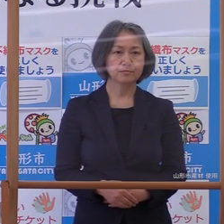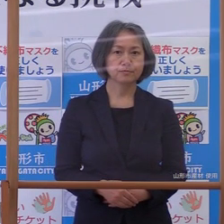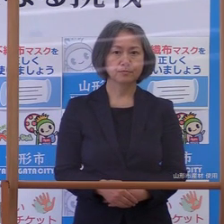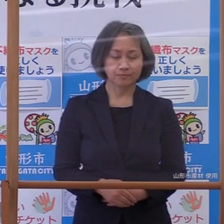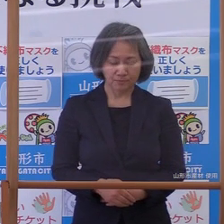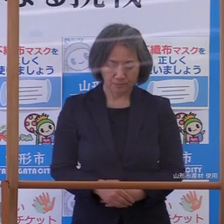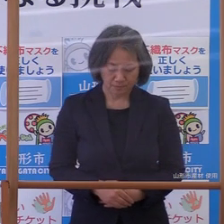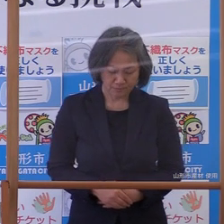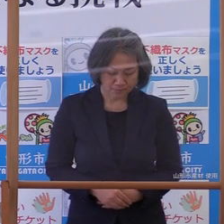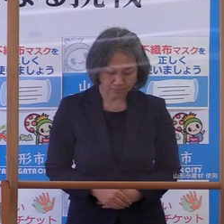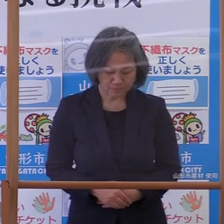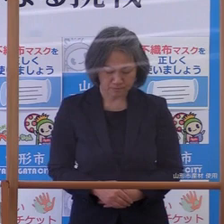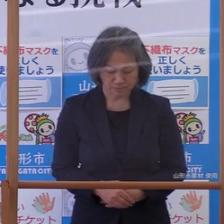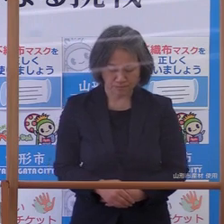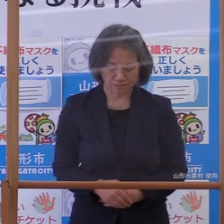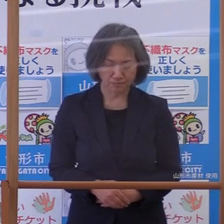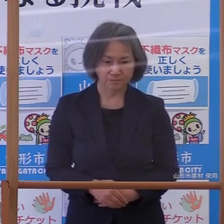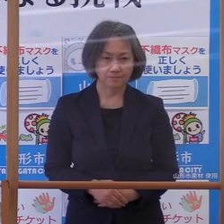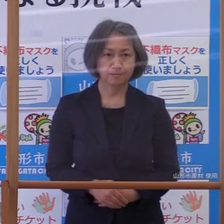今マイクをお持ちしますのでお待ちください。